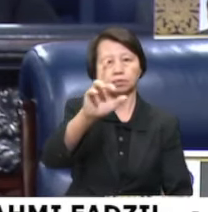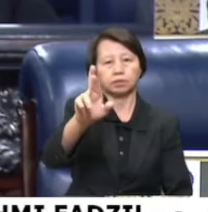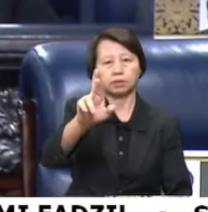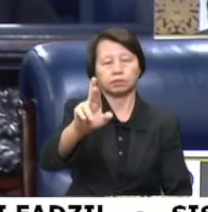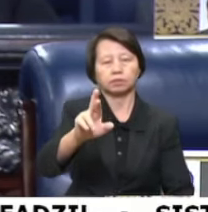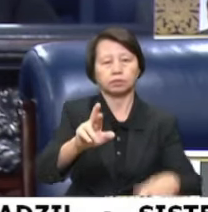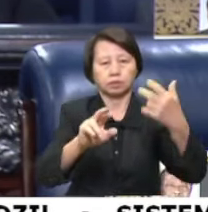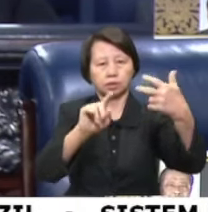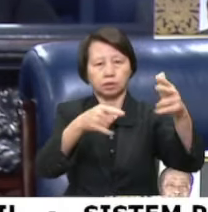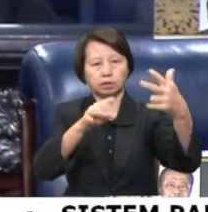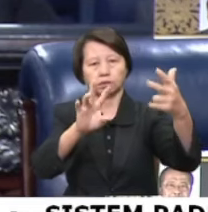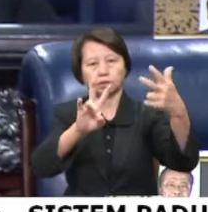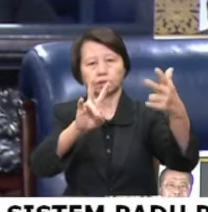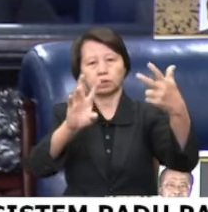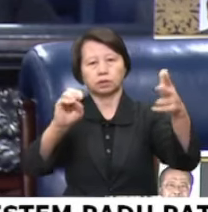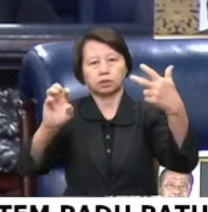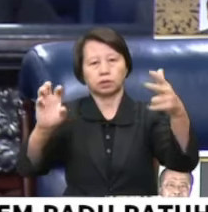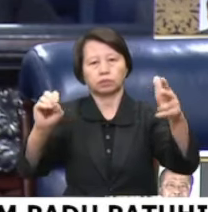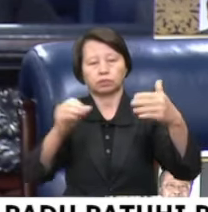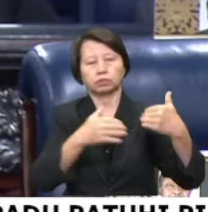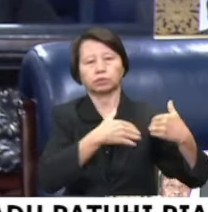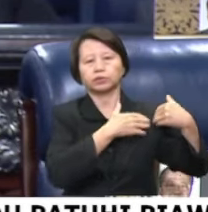13,700 penjawatan